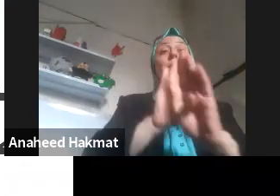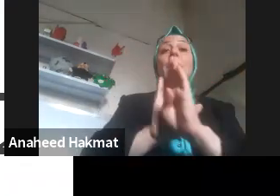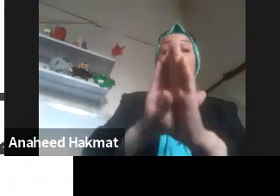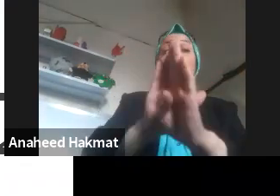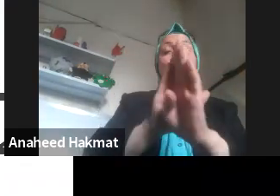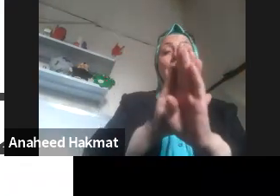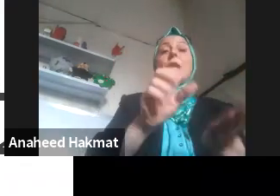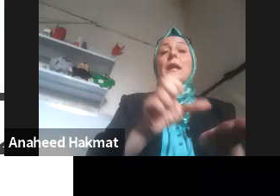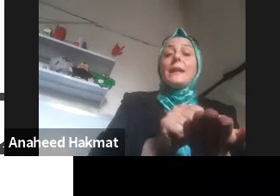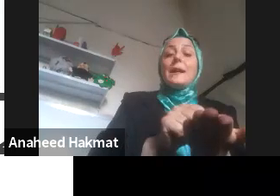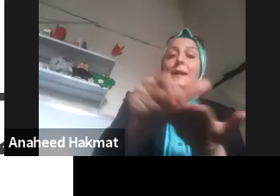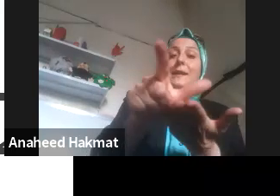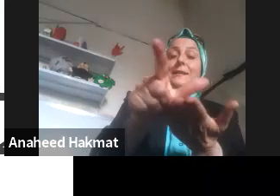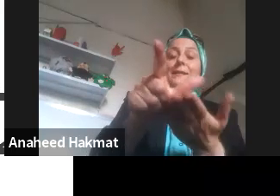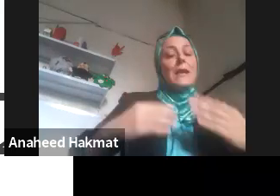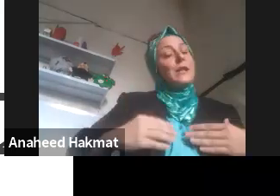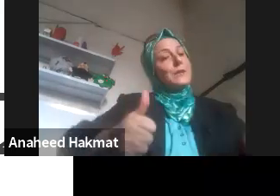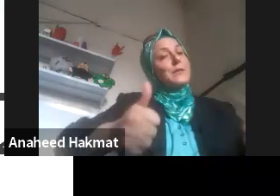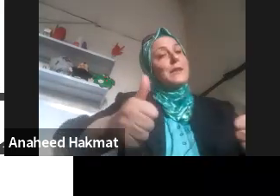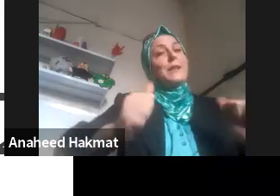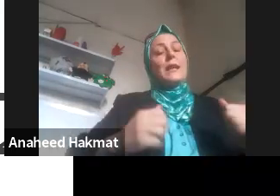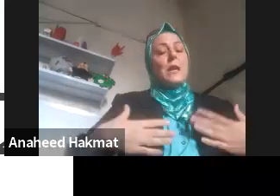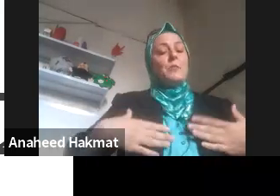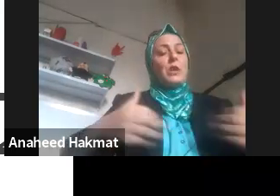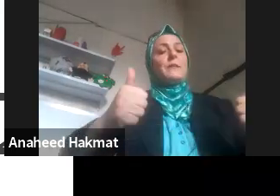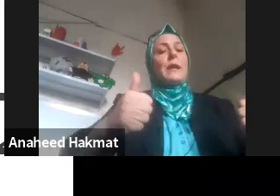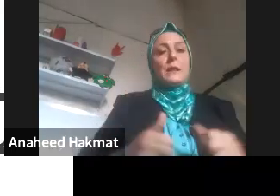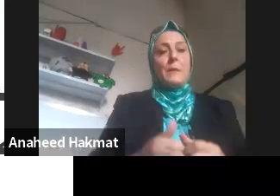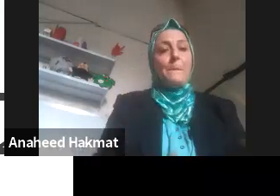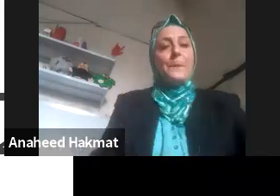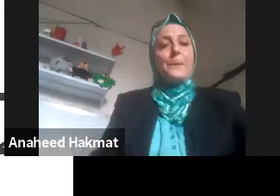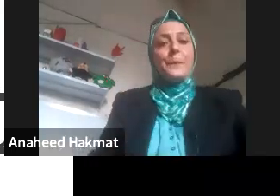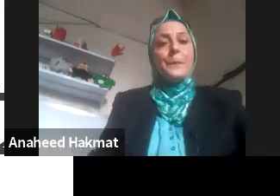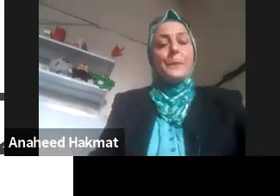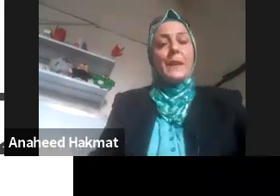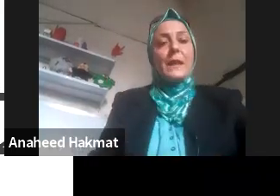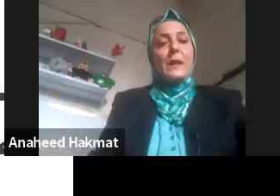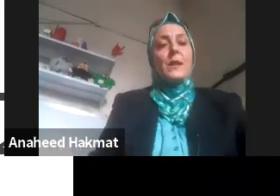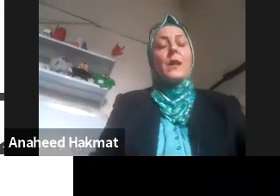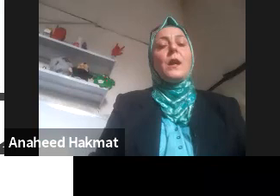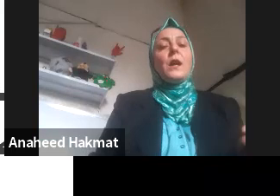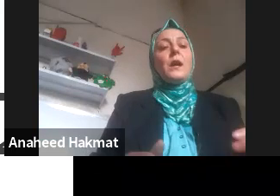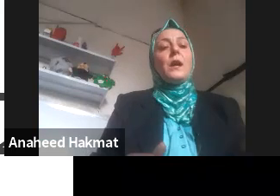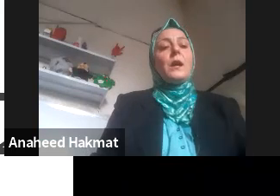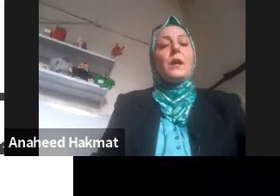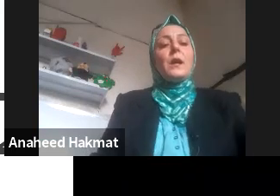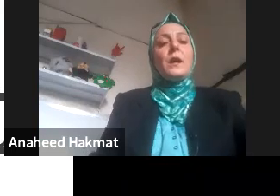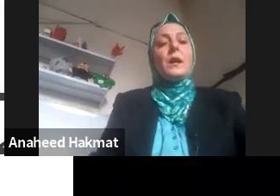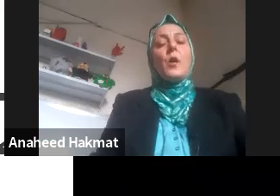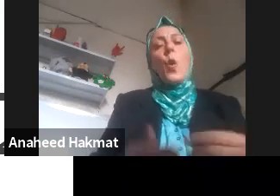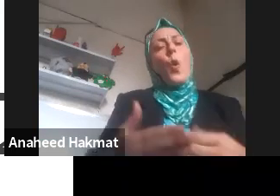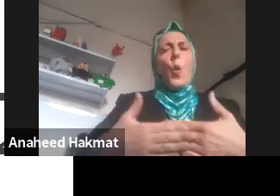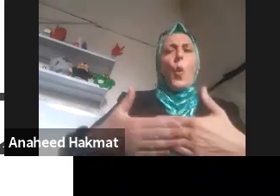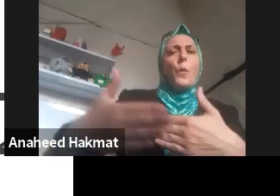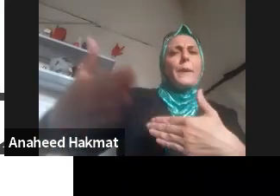عن الشائعة واللي هي بعيدة عن الوصمة. تدفق الهواء والتهوية كتير